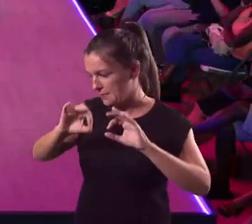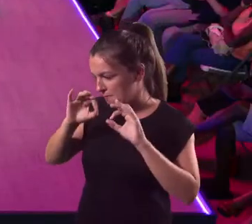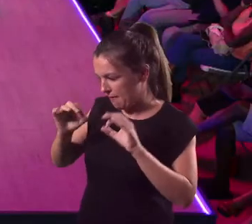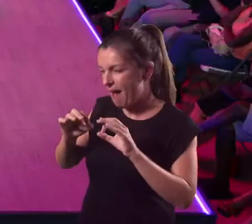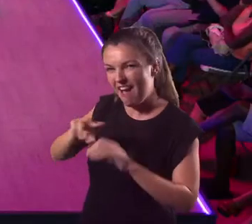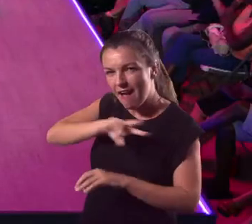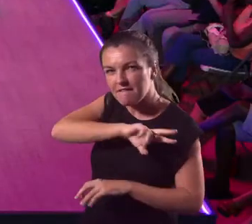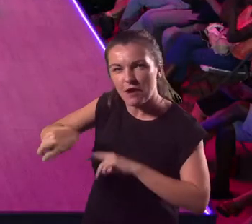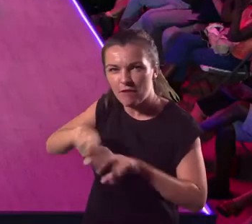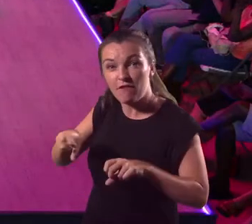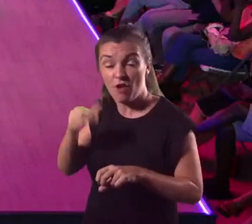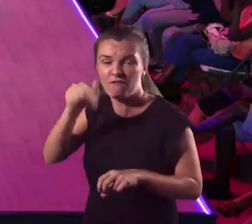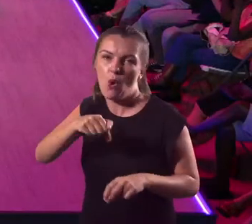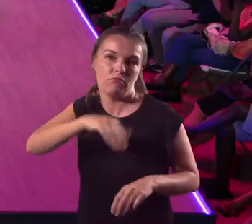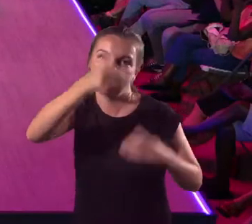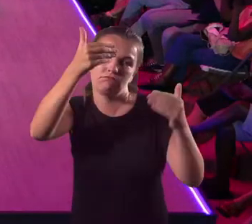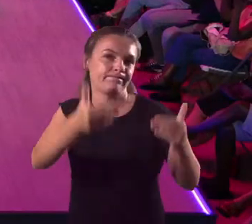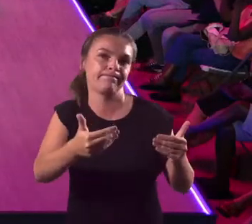mettre fin.